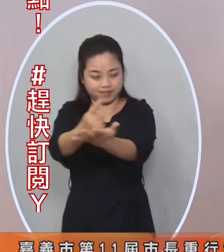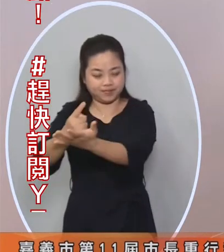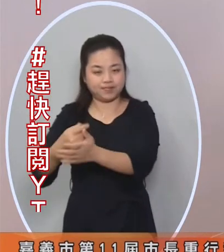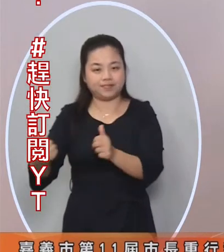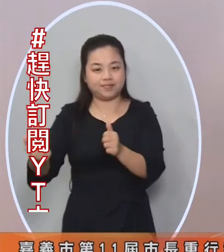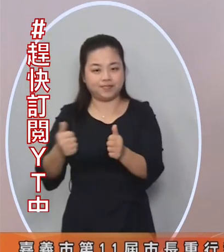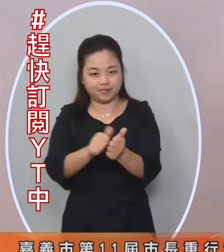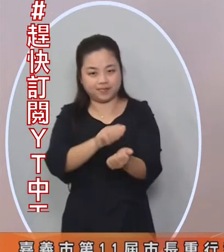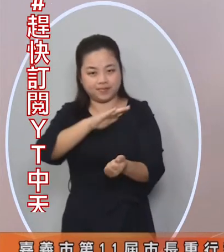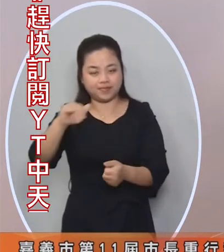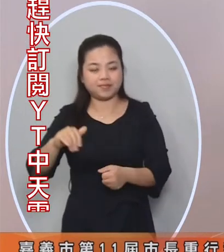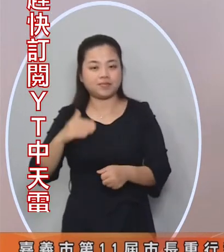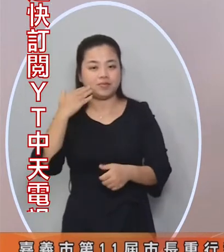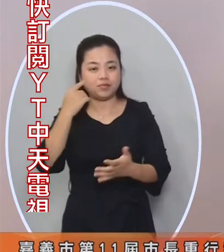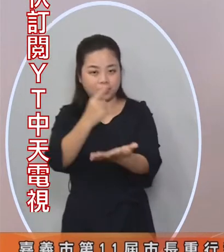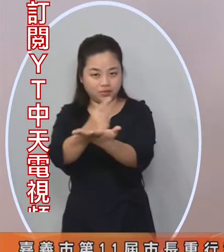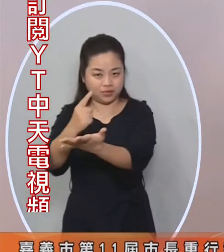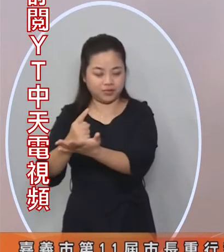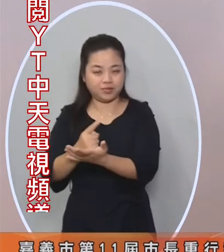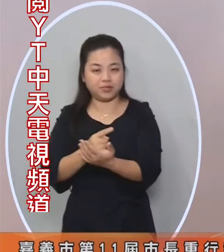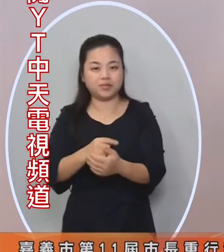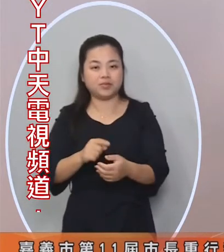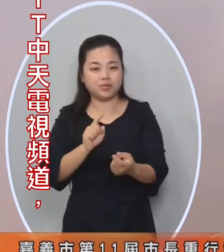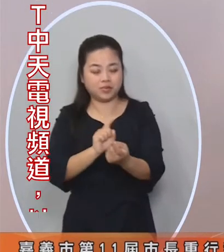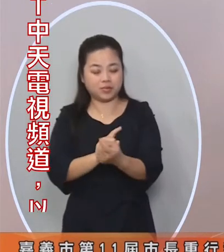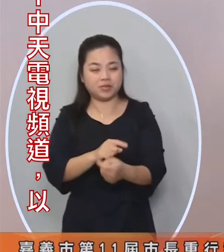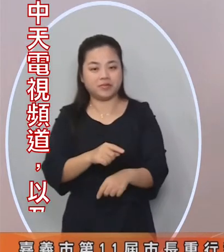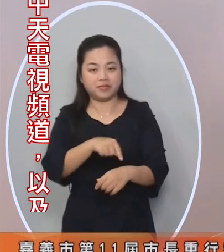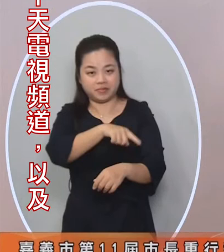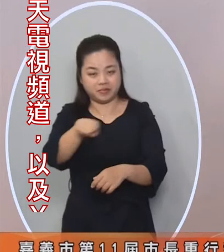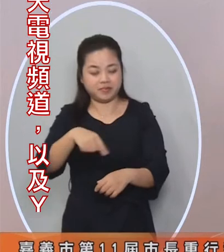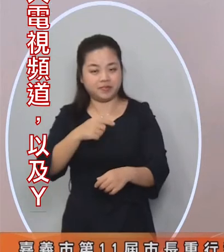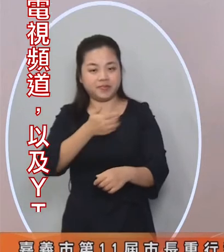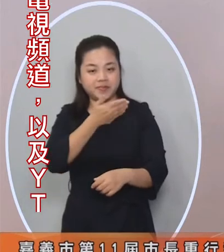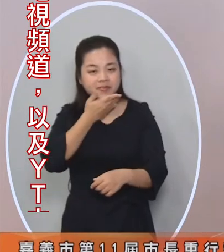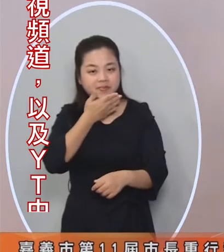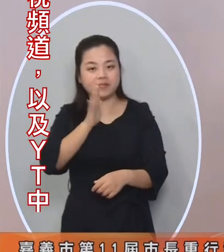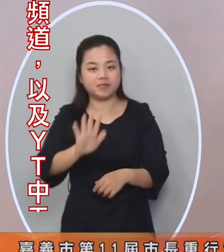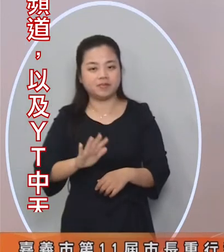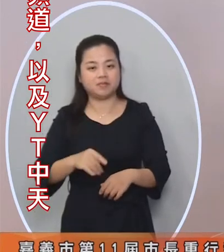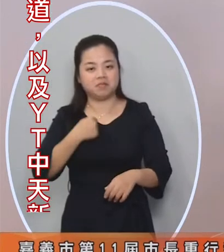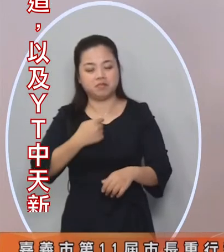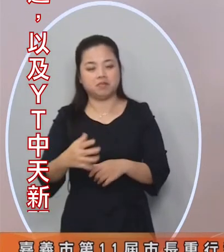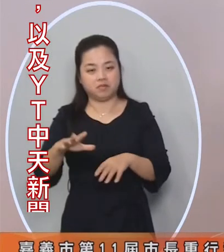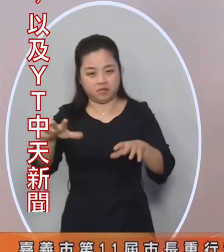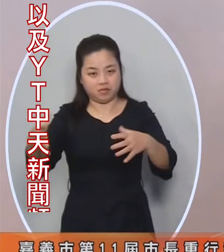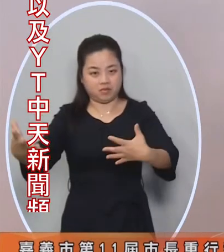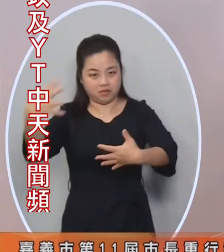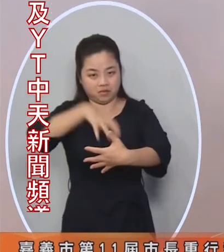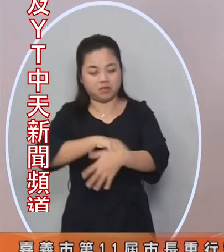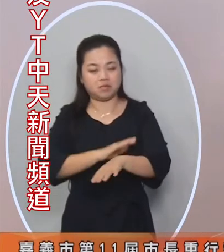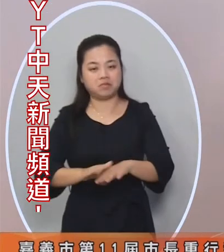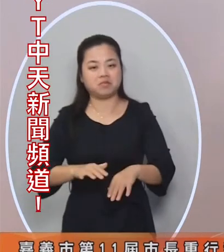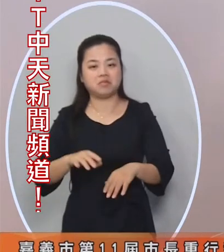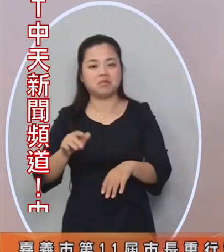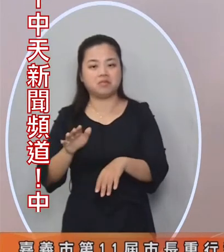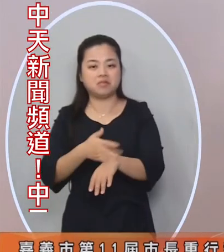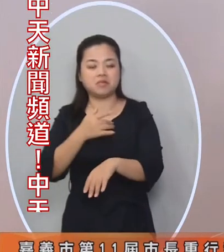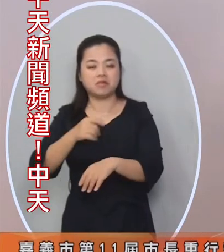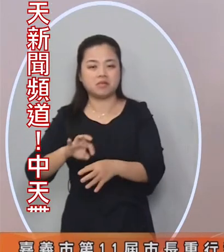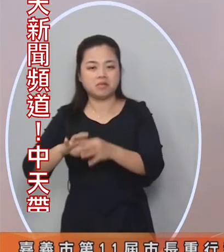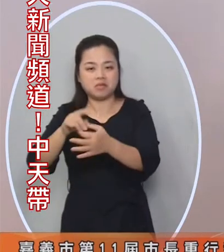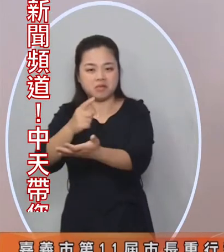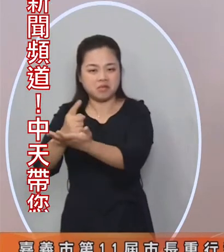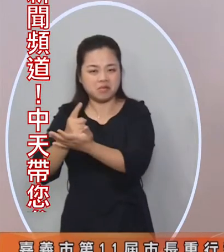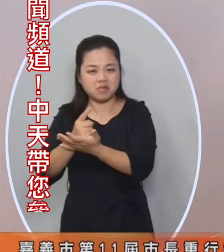要是对嘉义市民有益的政策，凯生都会采纳并实行，不会因为政党派系或私人利益